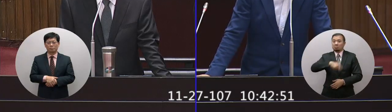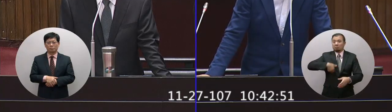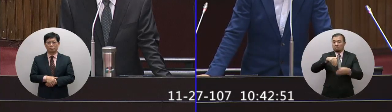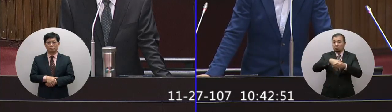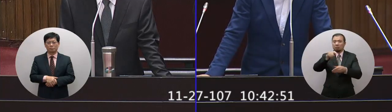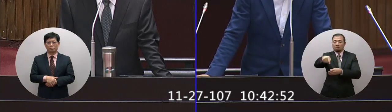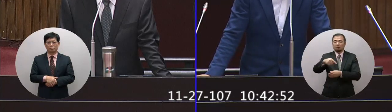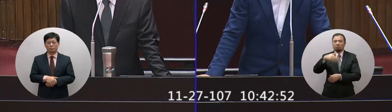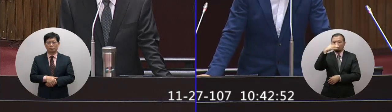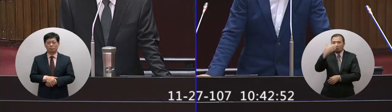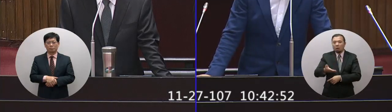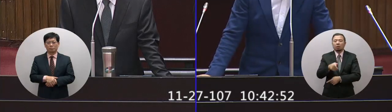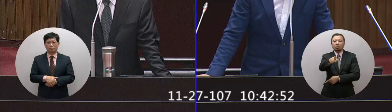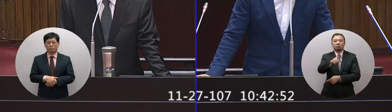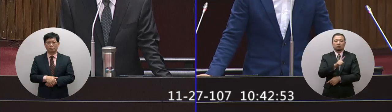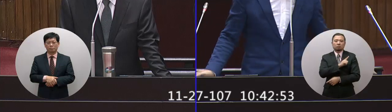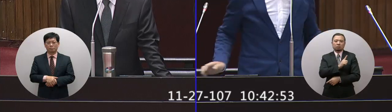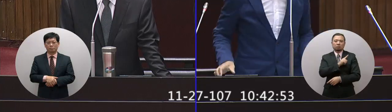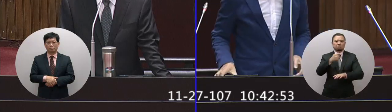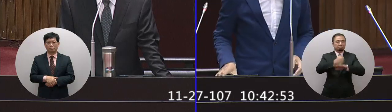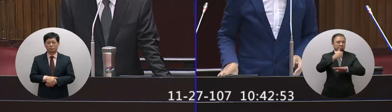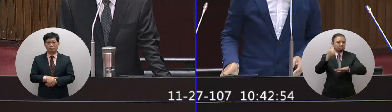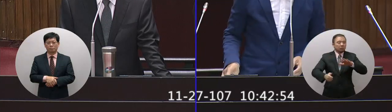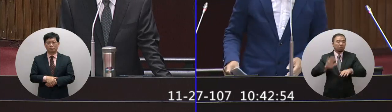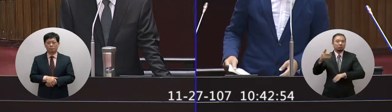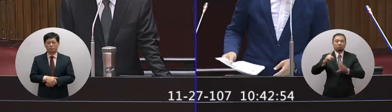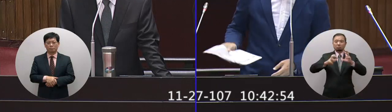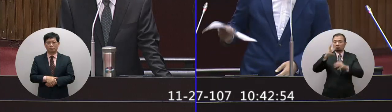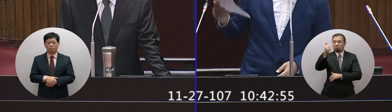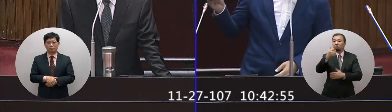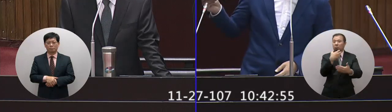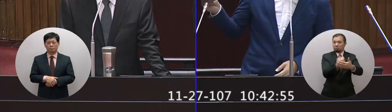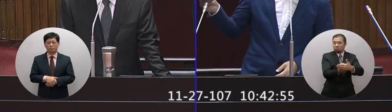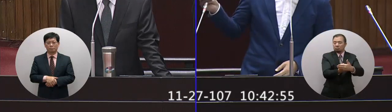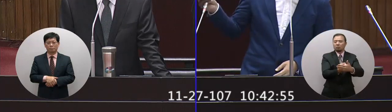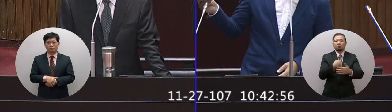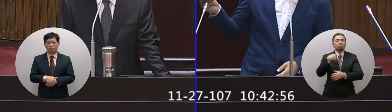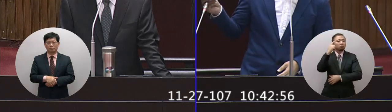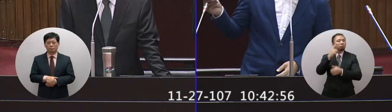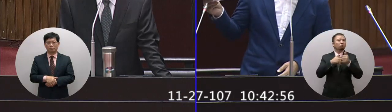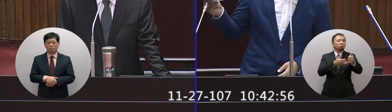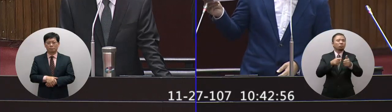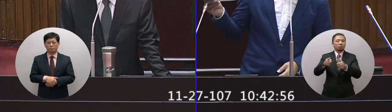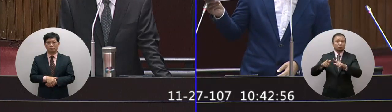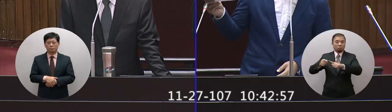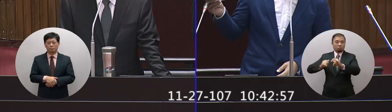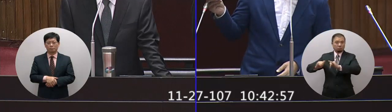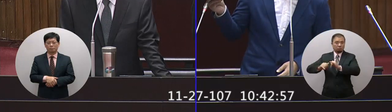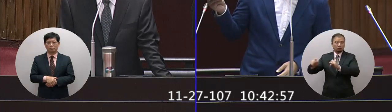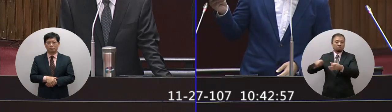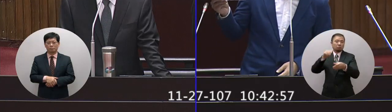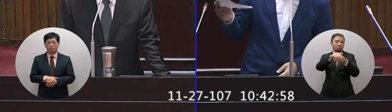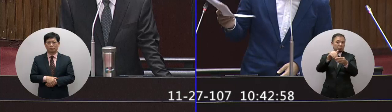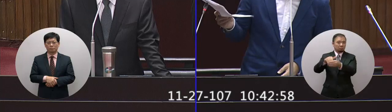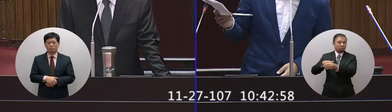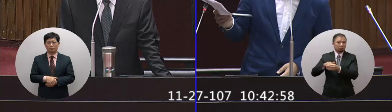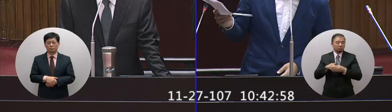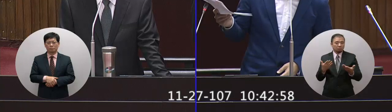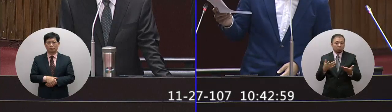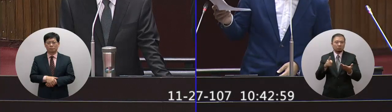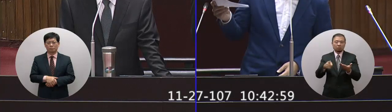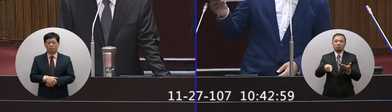责总统给你留任。可是我想请问，你会不会觉得这几个公投案，都要证明被否